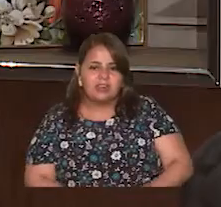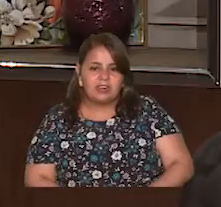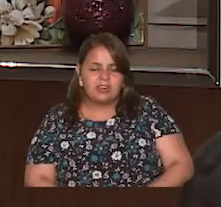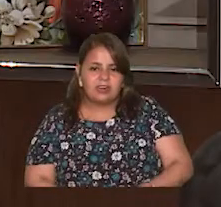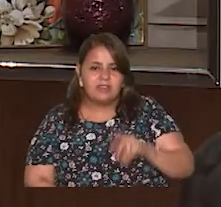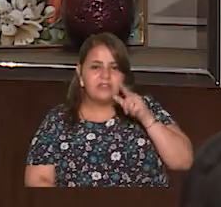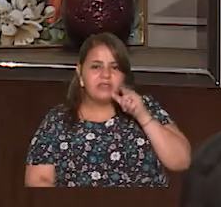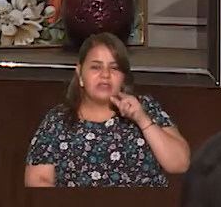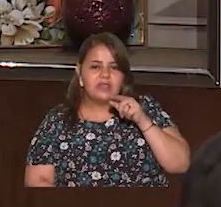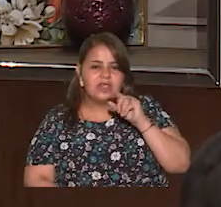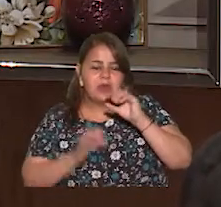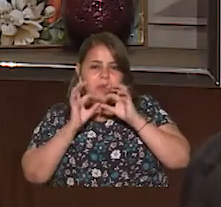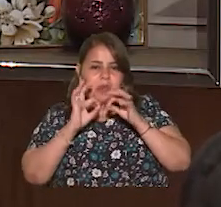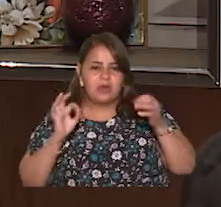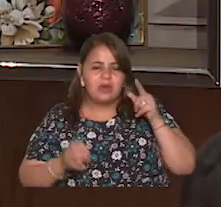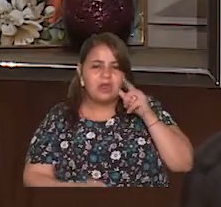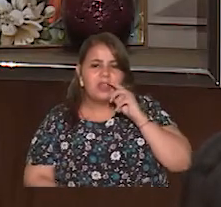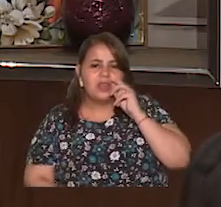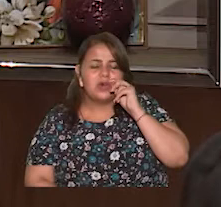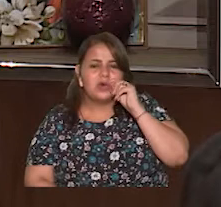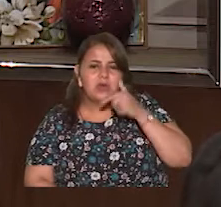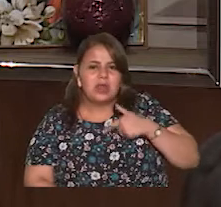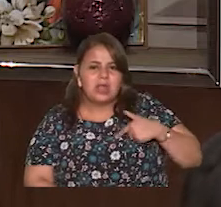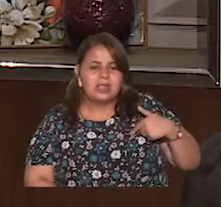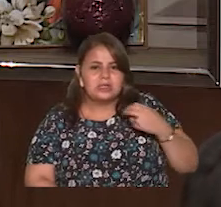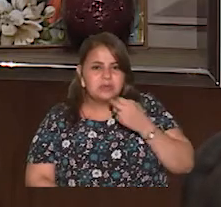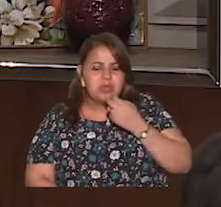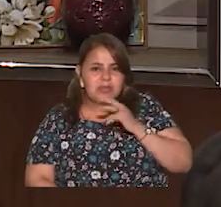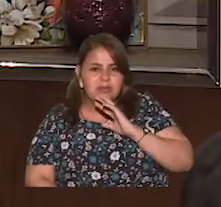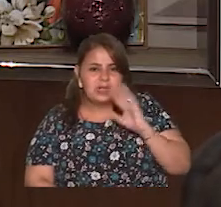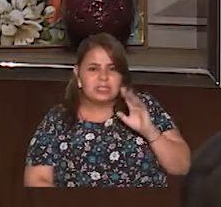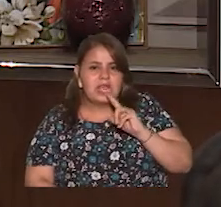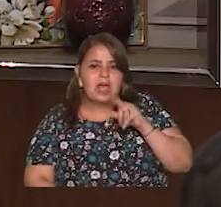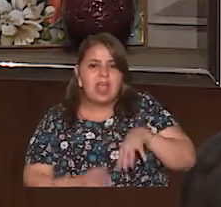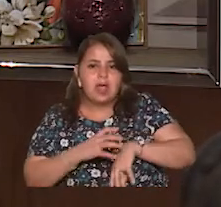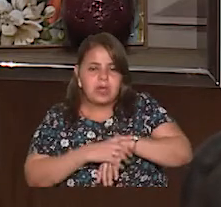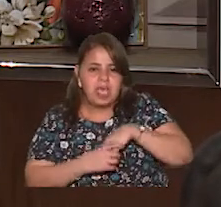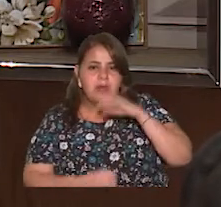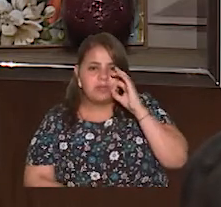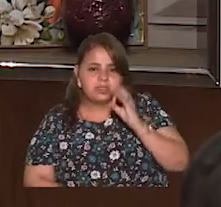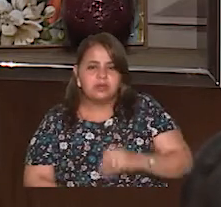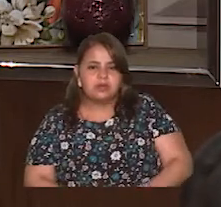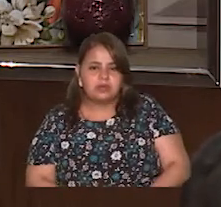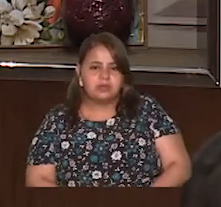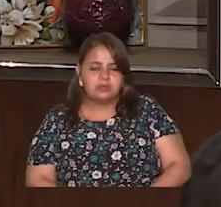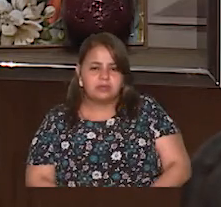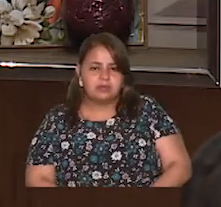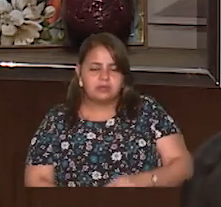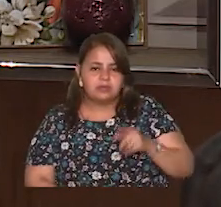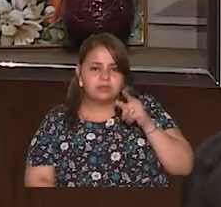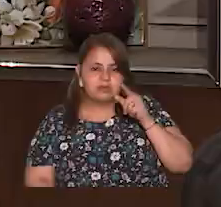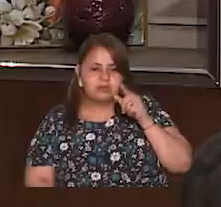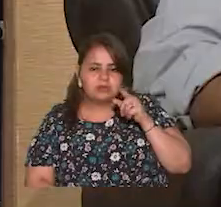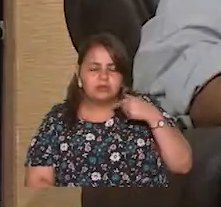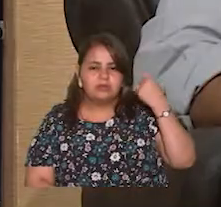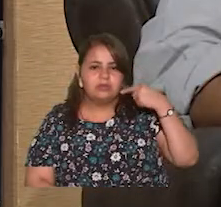مقولة عجبتني بتقول إن الرجولة مش اسم مذكر لكنه فعل يذكر، رأي حضرتك فيها إيه؟ برضو لو جينا